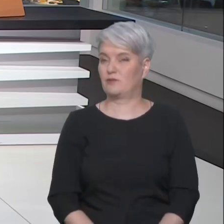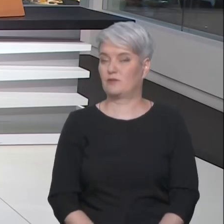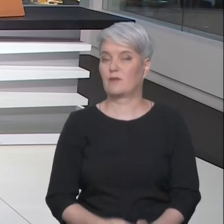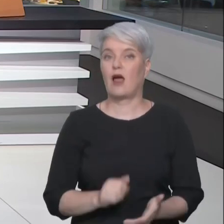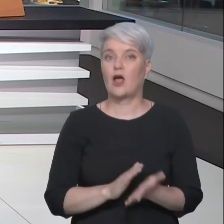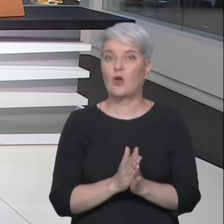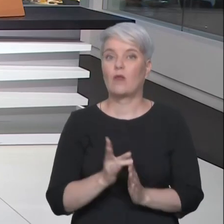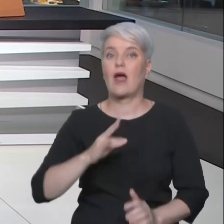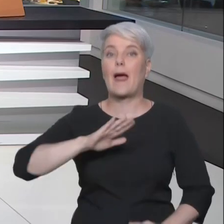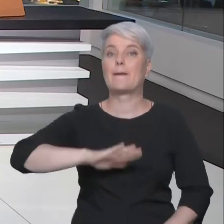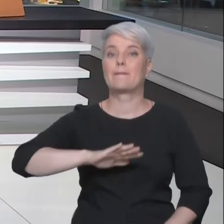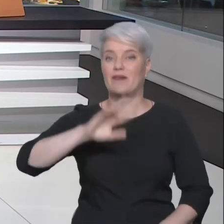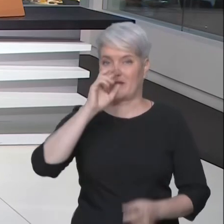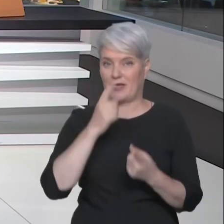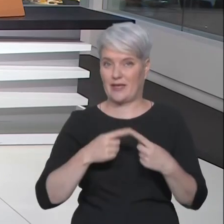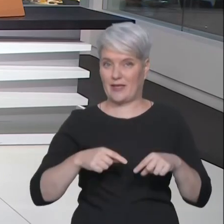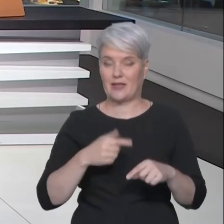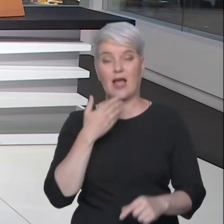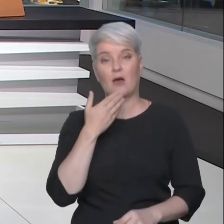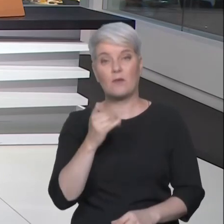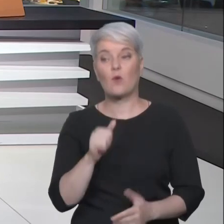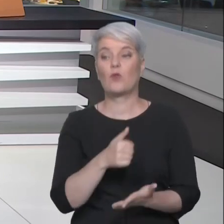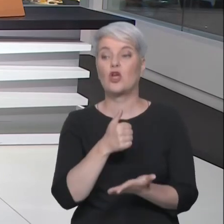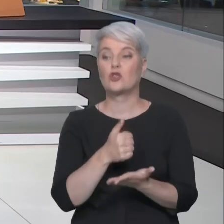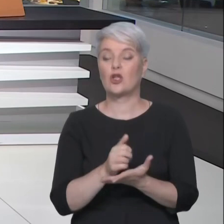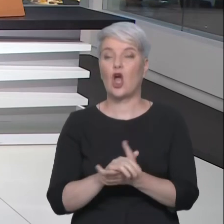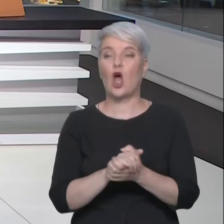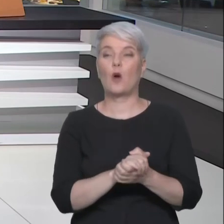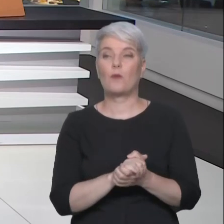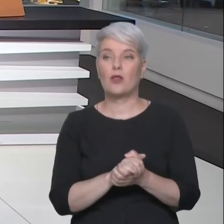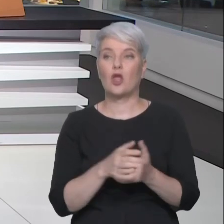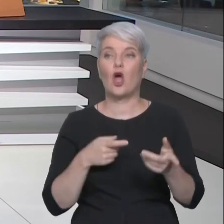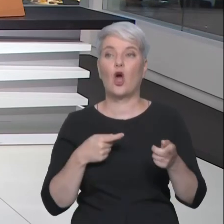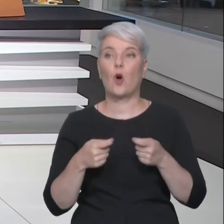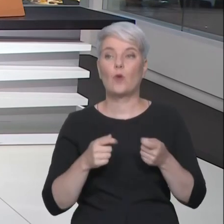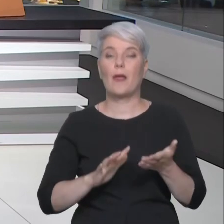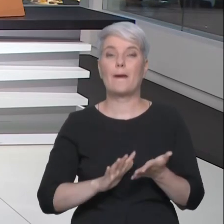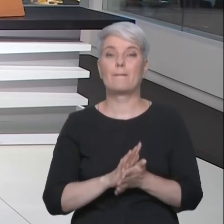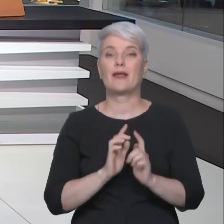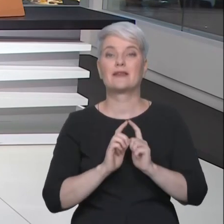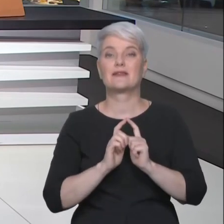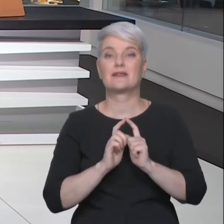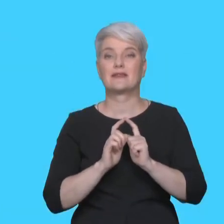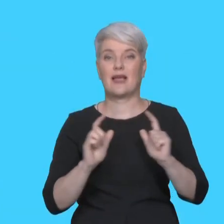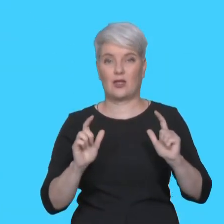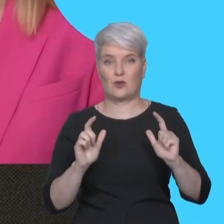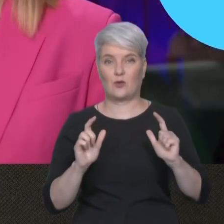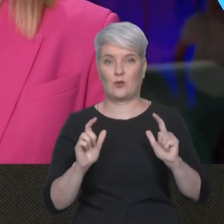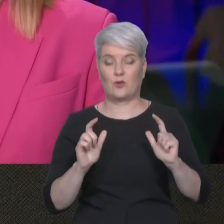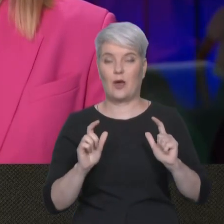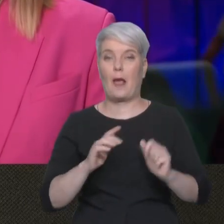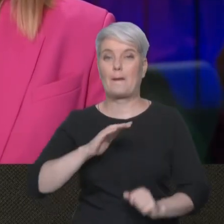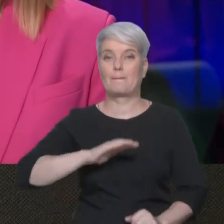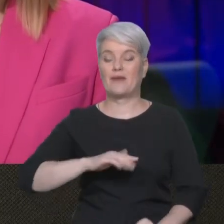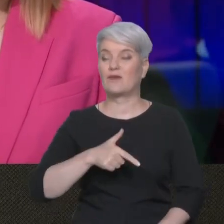Про ситуацію на півдні країни дізнаємося у начальниці об'єднаного координаційного прес-центру Сил оборони півдня України Наталії Гуменюк. Пані Наталія,